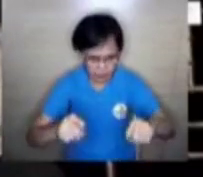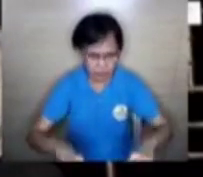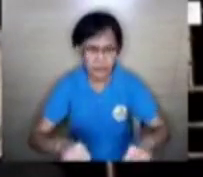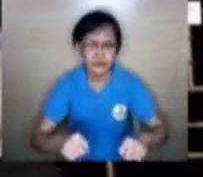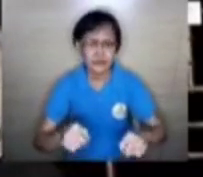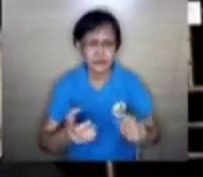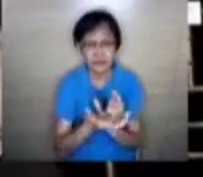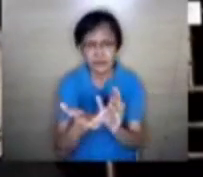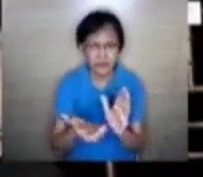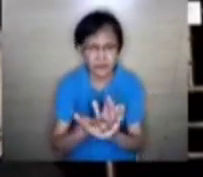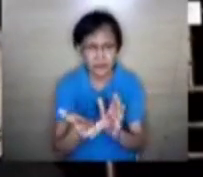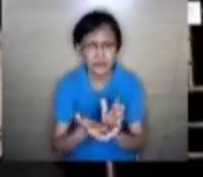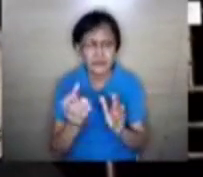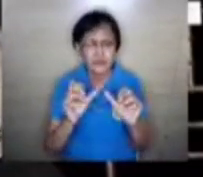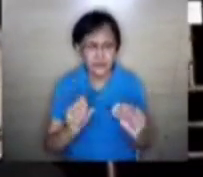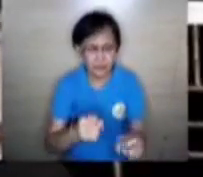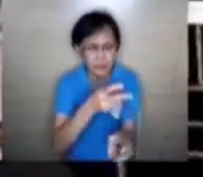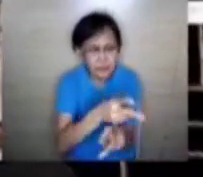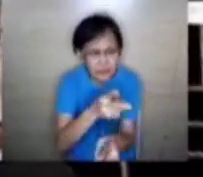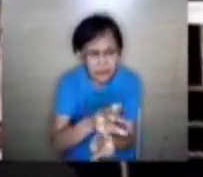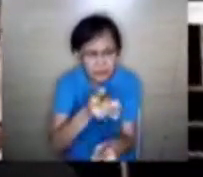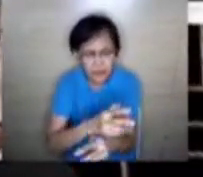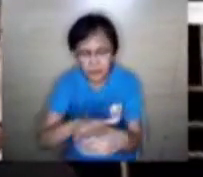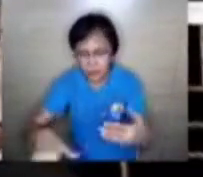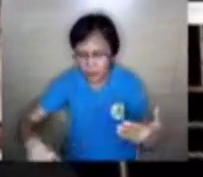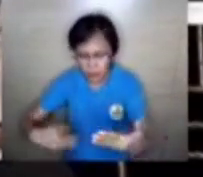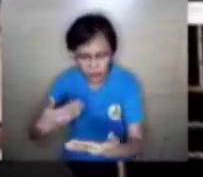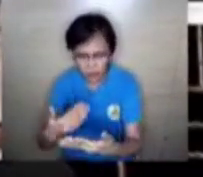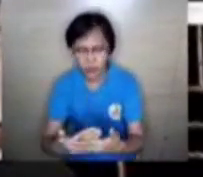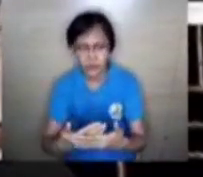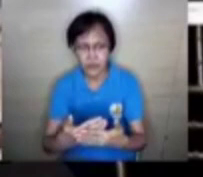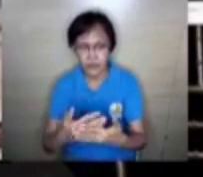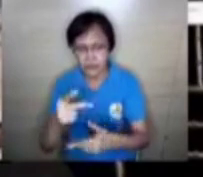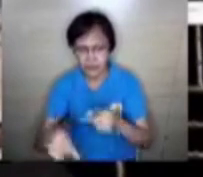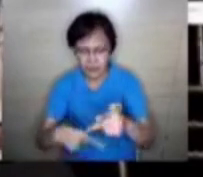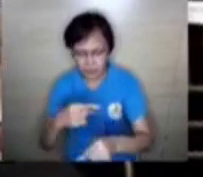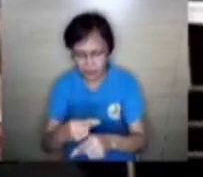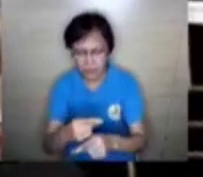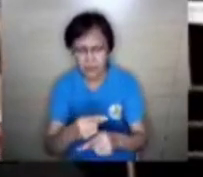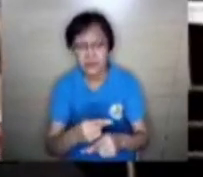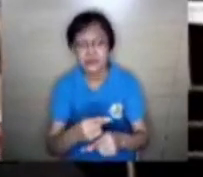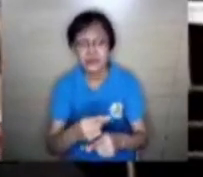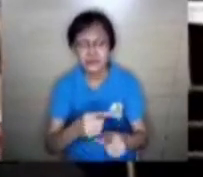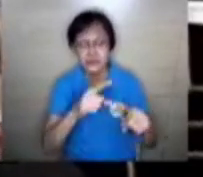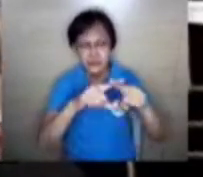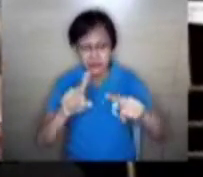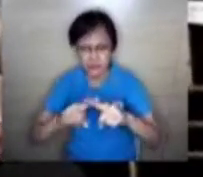para maalagaan, mabigyan ng kanlungan ang mga individual na ito.